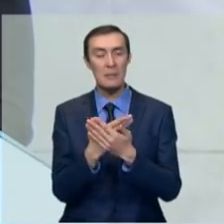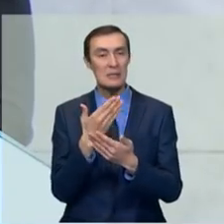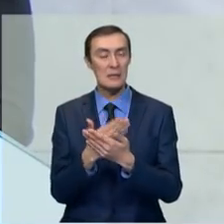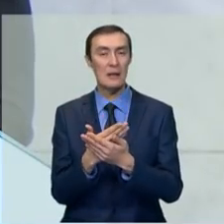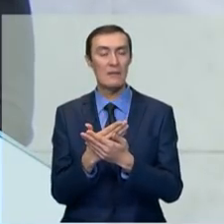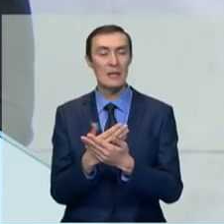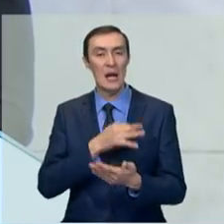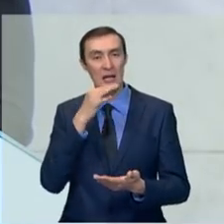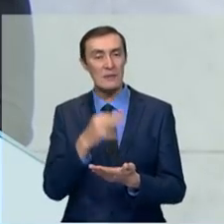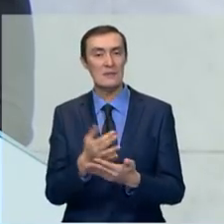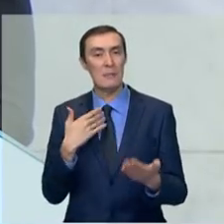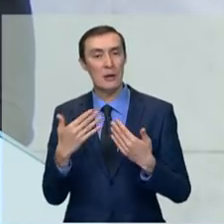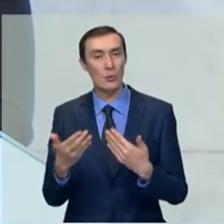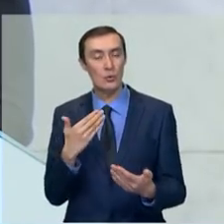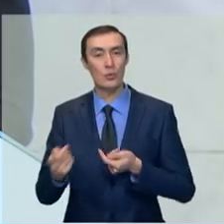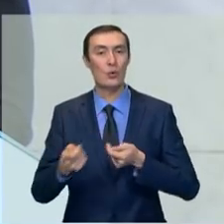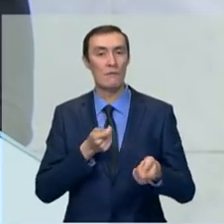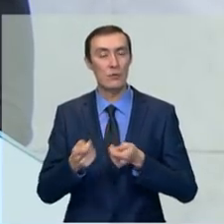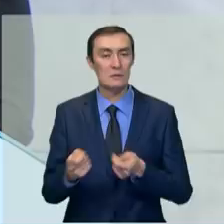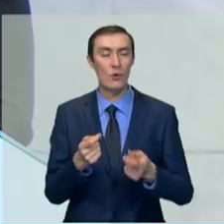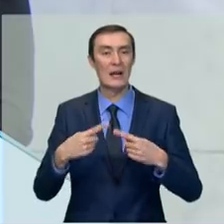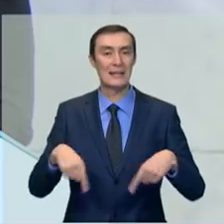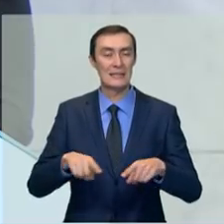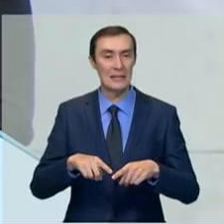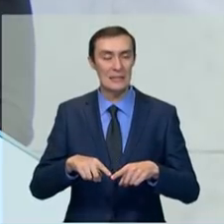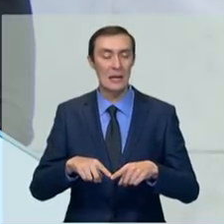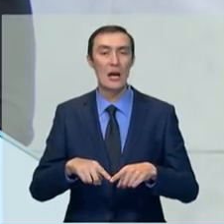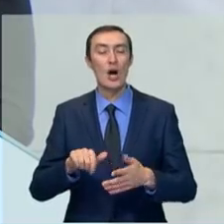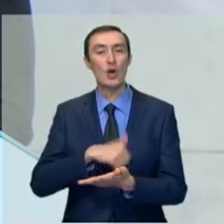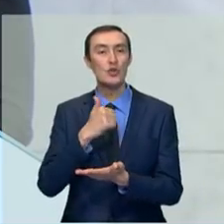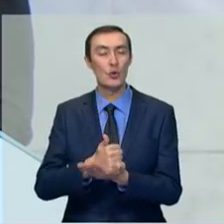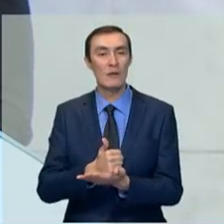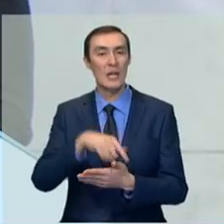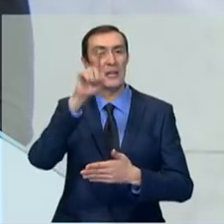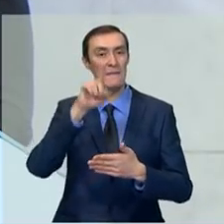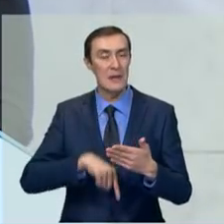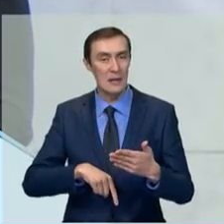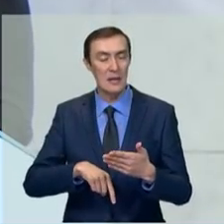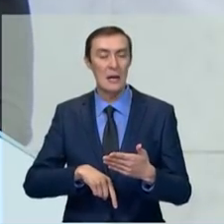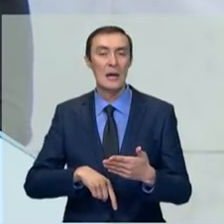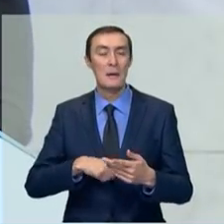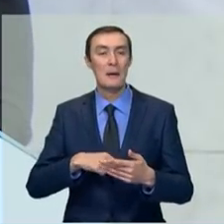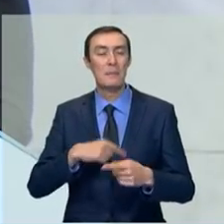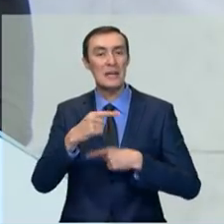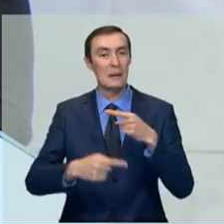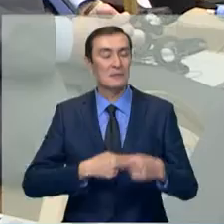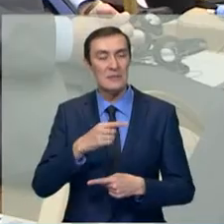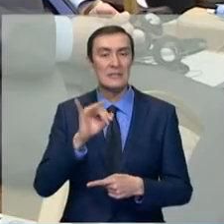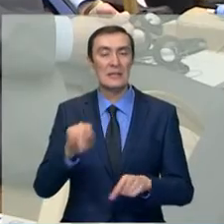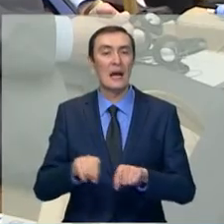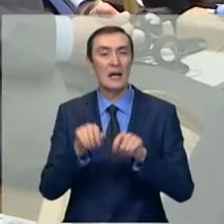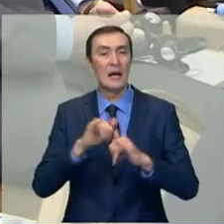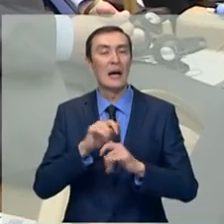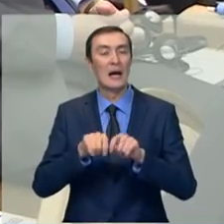продемонстрировать ответственный подход к руководству организации, основанный на доверии, преемственности,